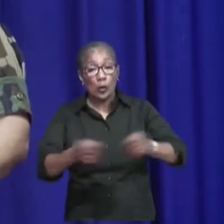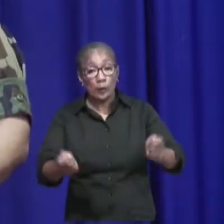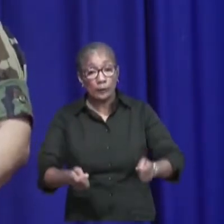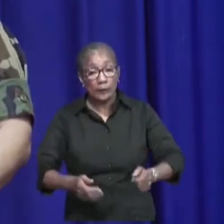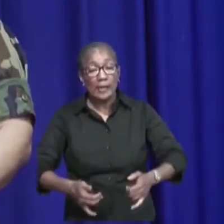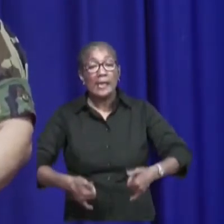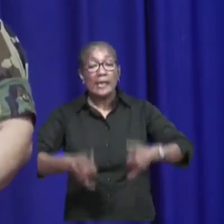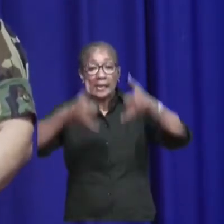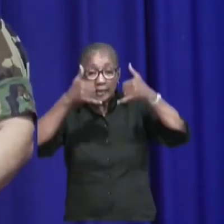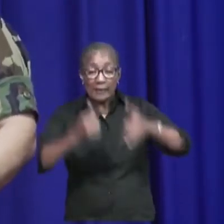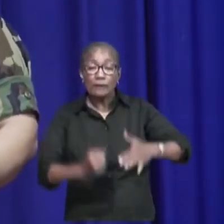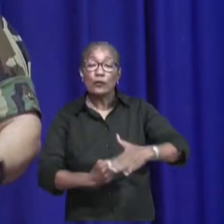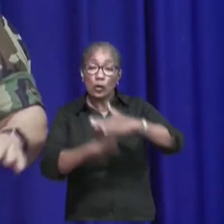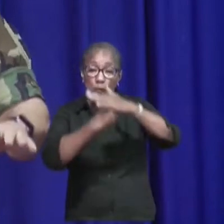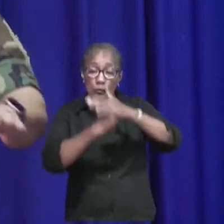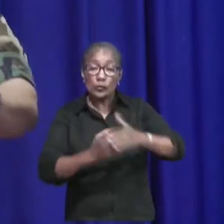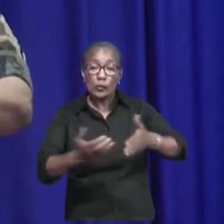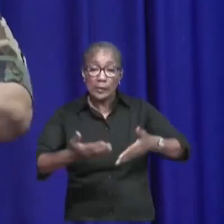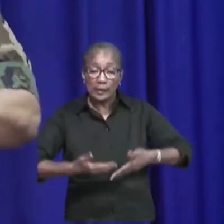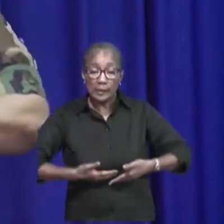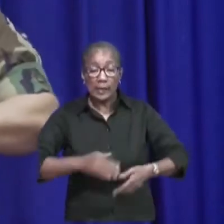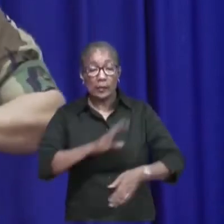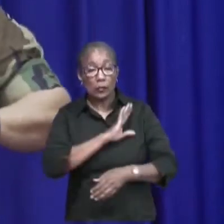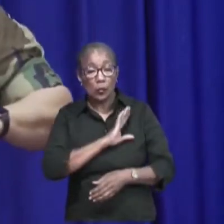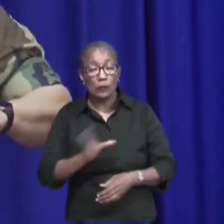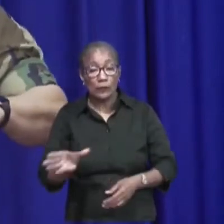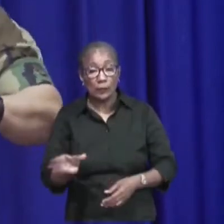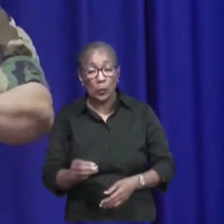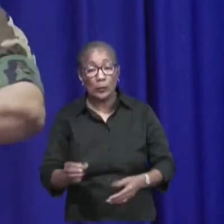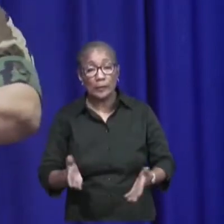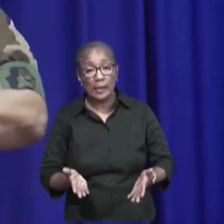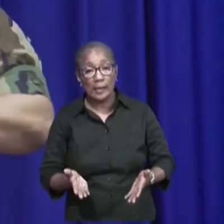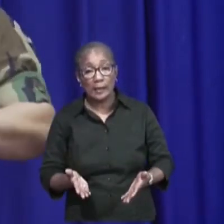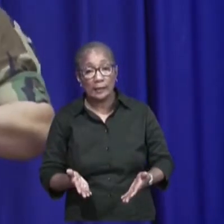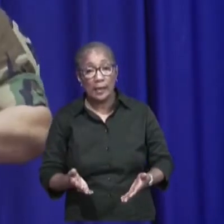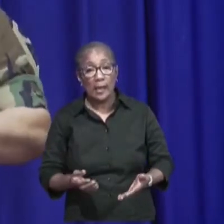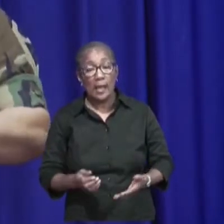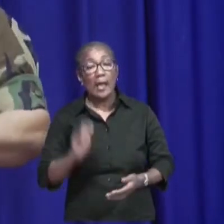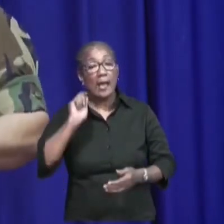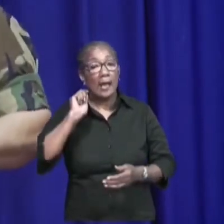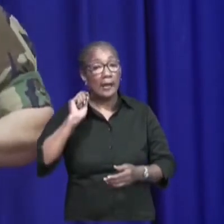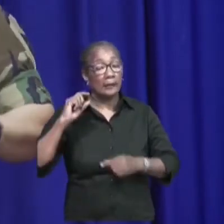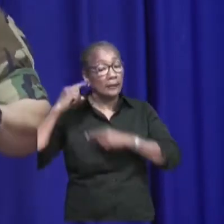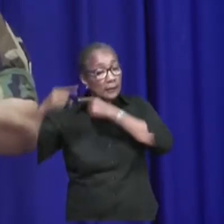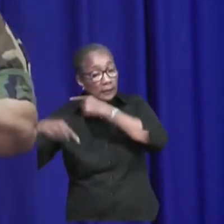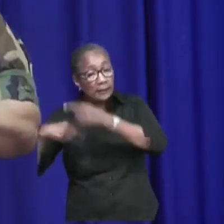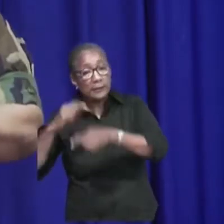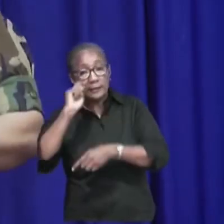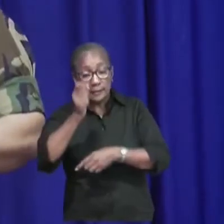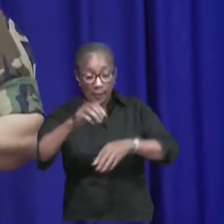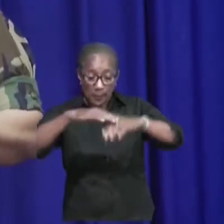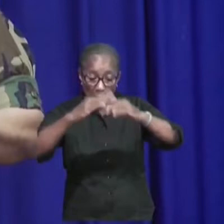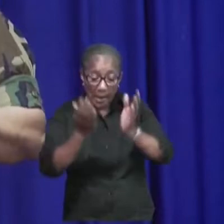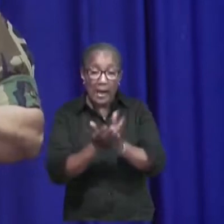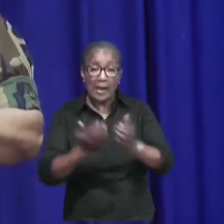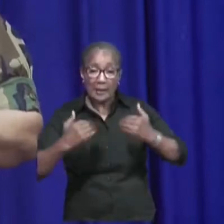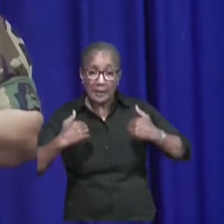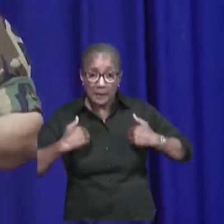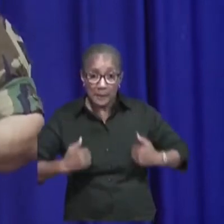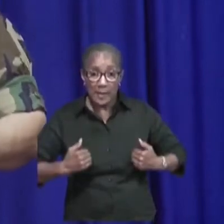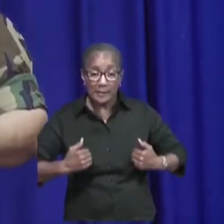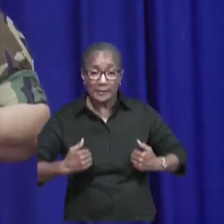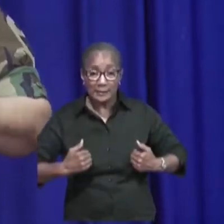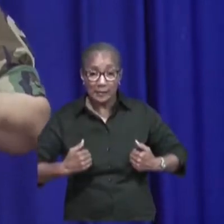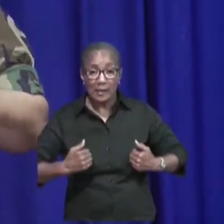vreselijk veel ondersteuning verkregen. Ook vanuit het gezag daar aanwezig, maar ook alle mensen daar. De mensen zijn heel